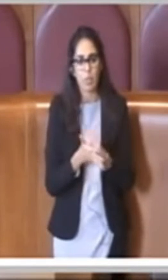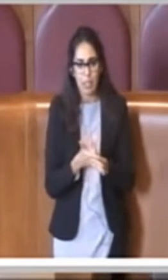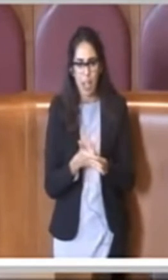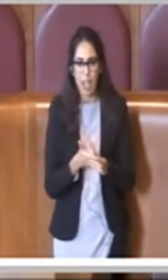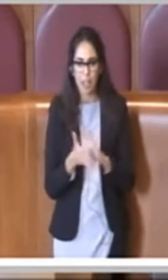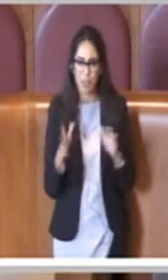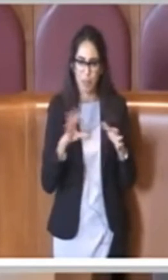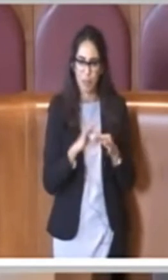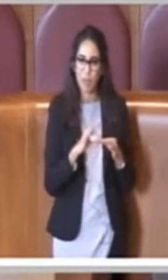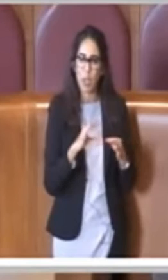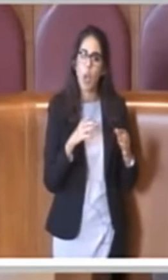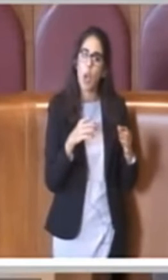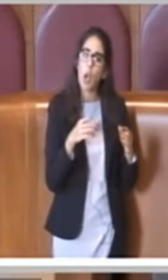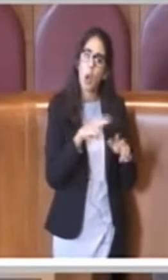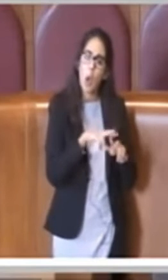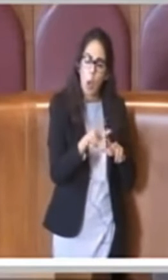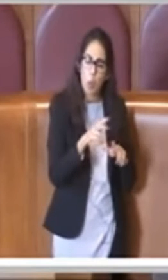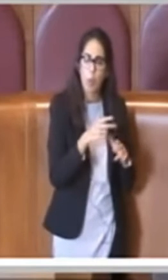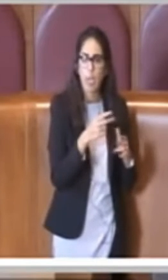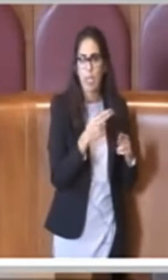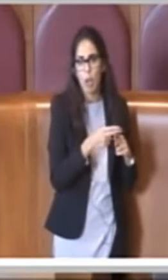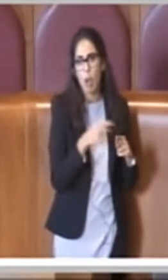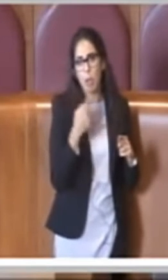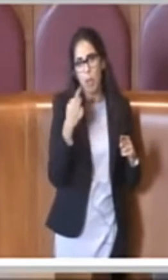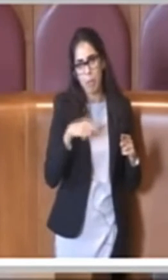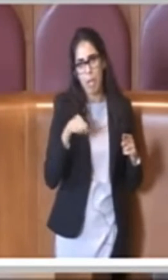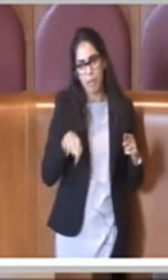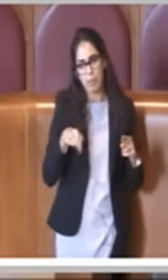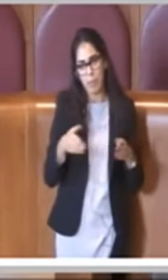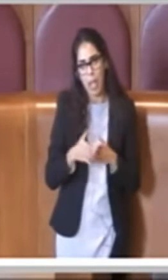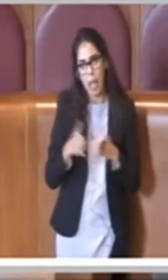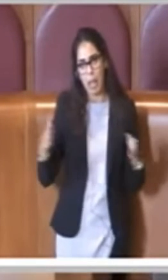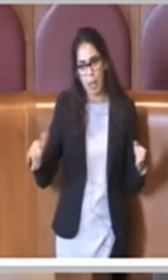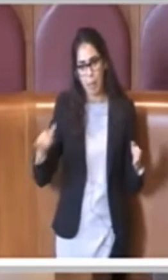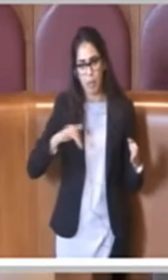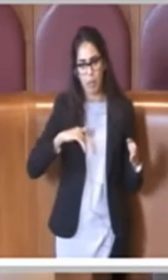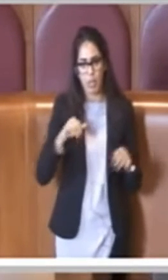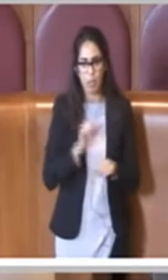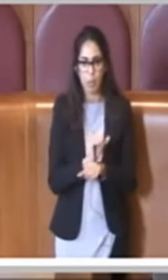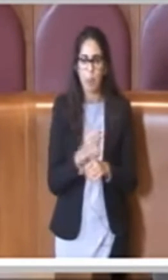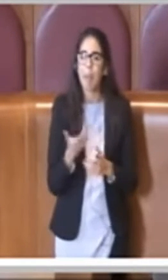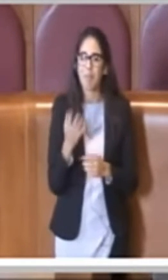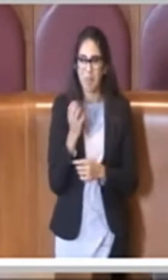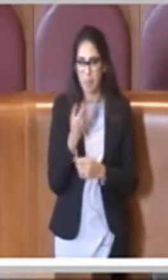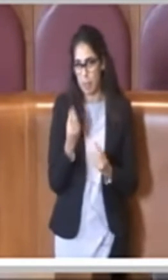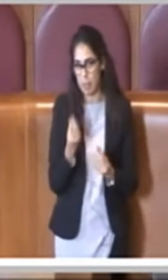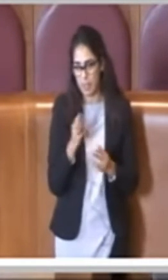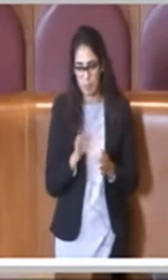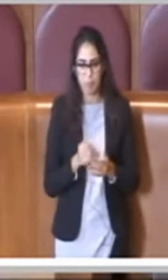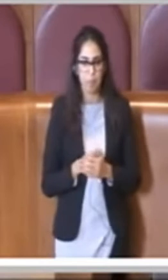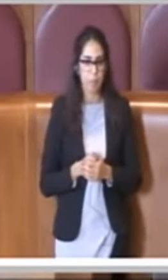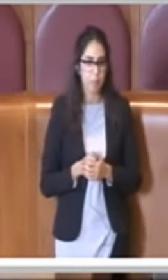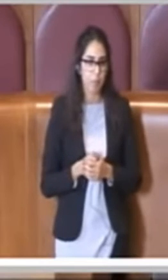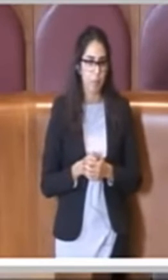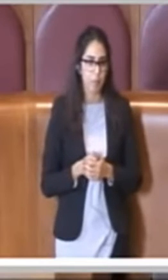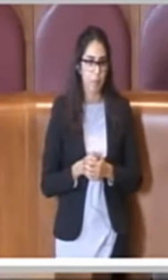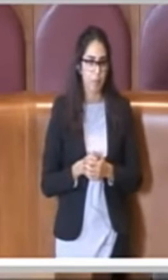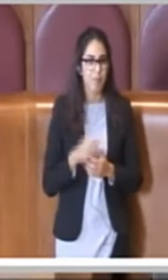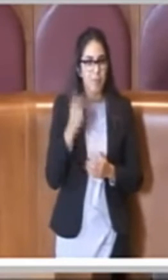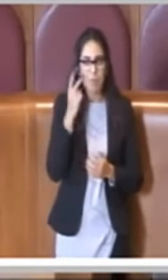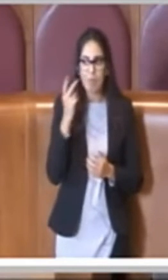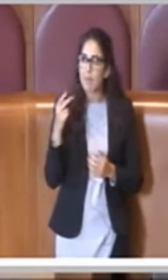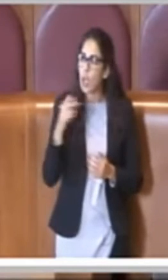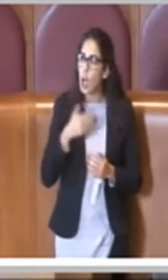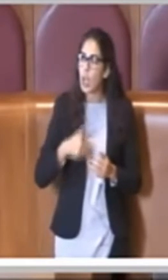Roma dell'allargamento Tiburtina. Ma perché mi viene da sorridere? Perché vedo la consigliera